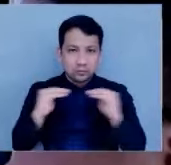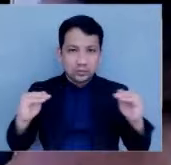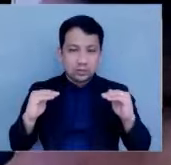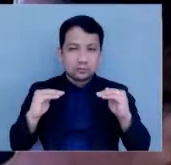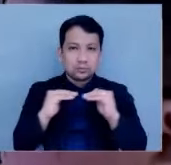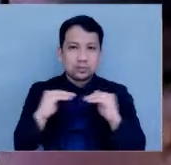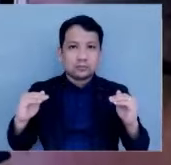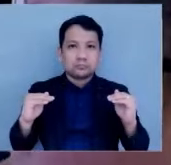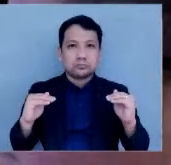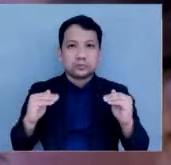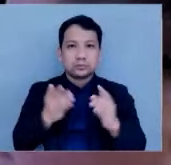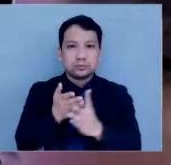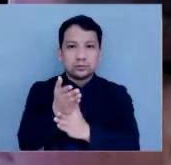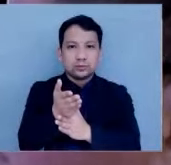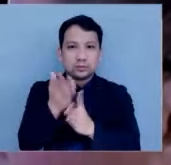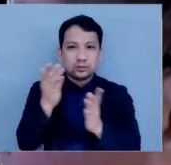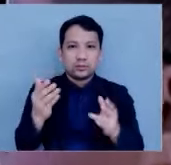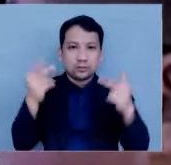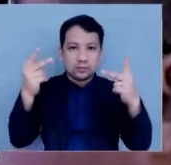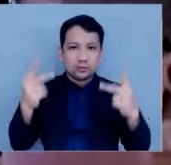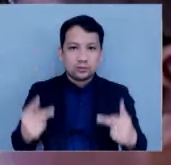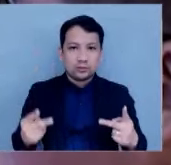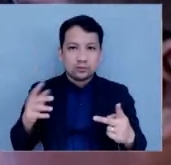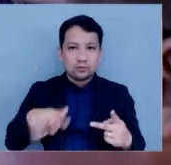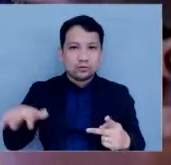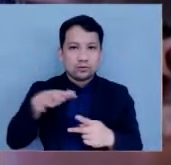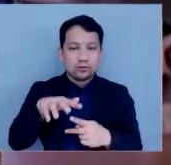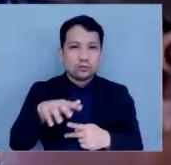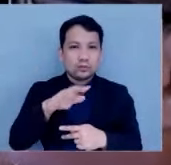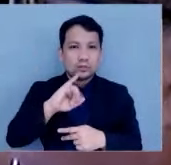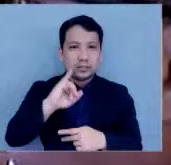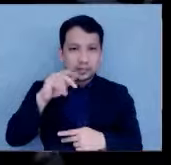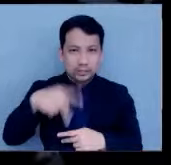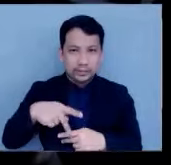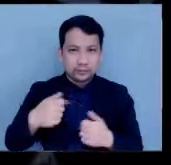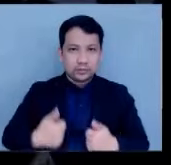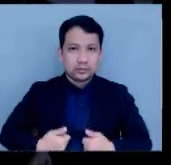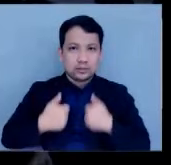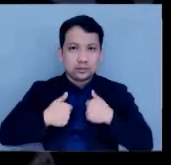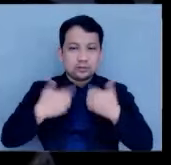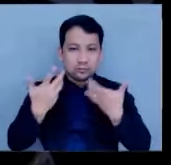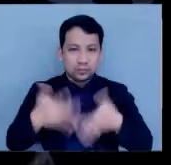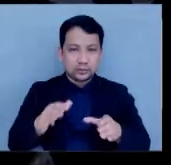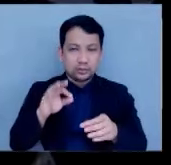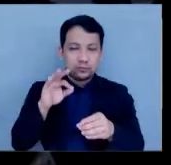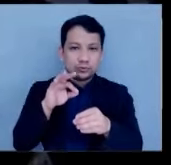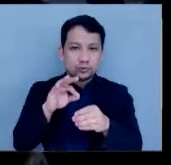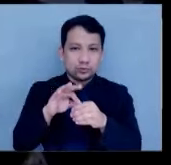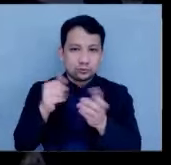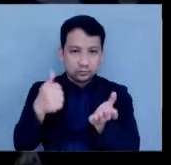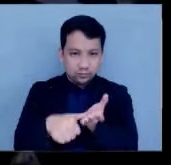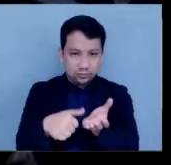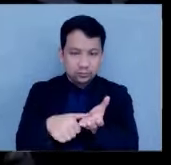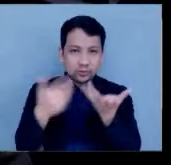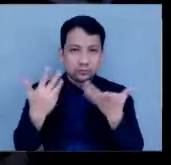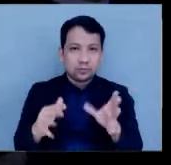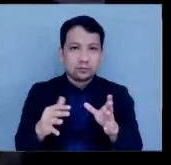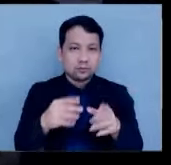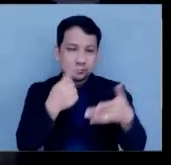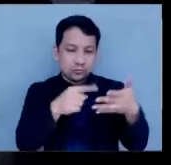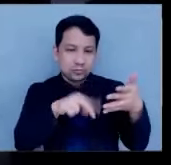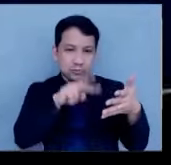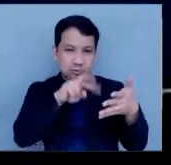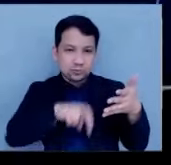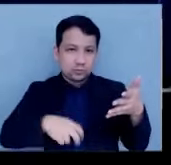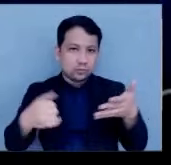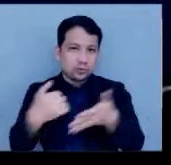COMELEC na ilalabas sa kanilang website ang lahat ng gagamiting IP address matapos ang botohan para sa transparency at masuri rin ng stakeholders ang datos.